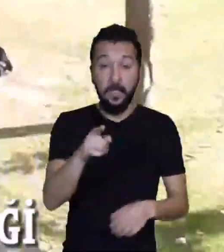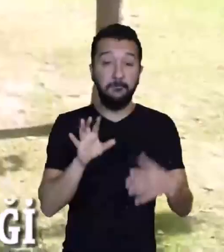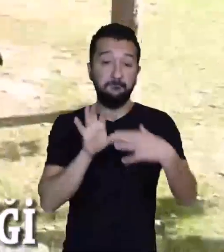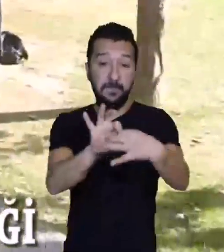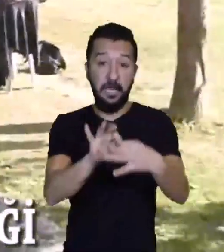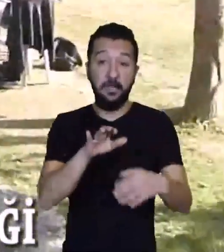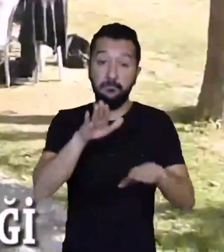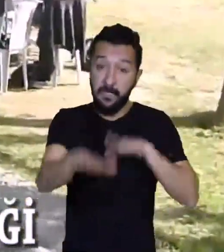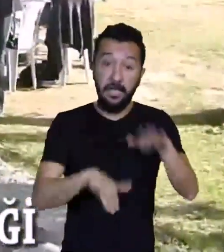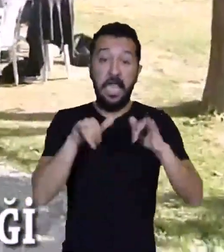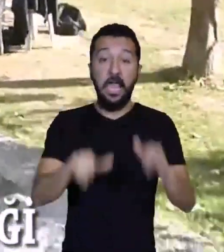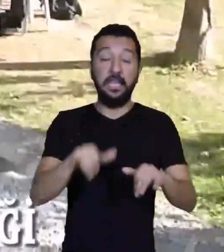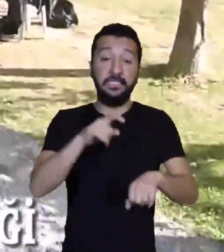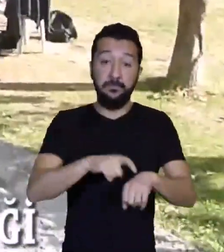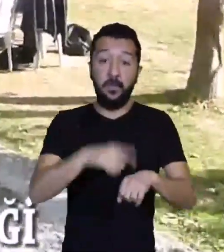değil mi? Aynı anda